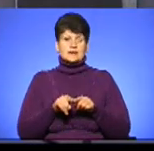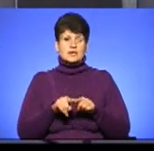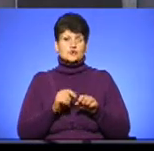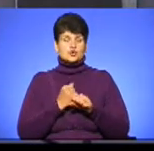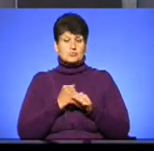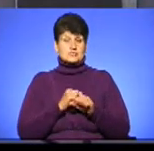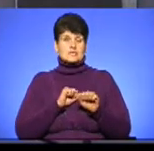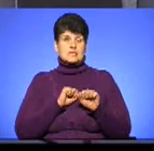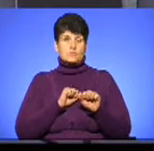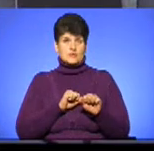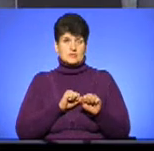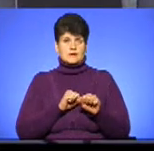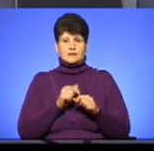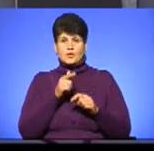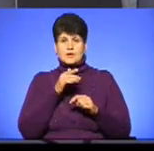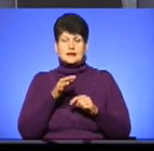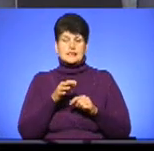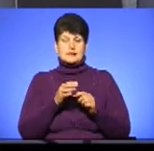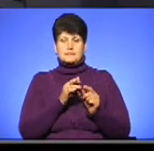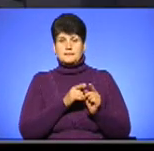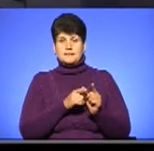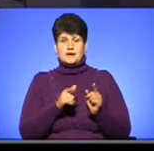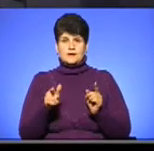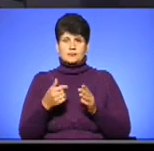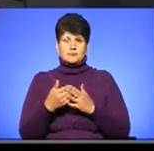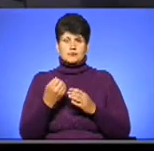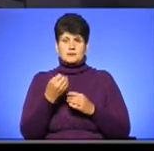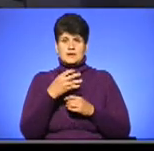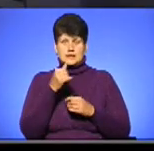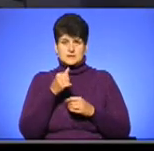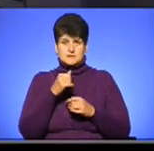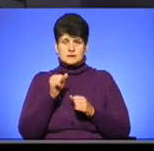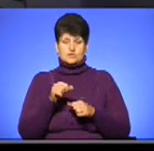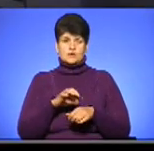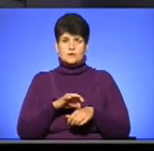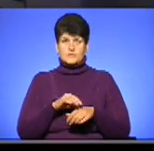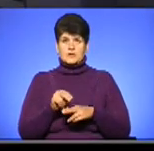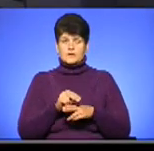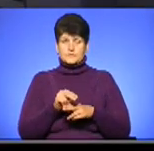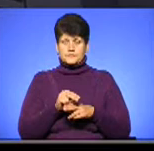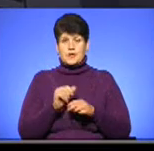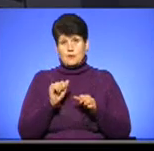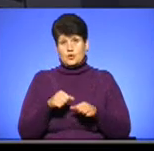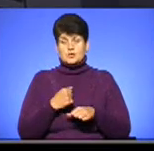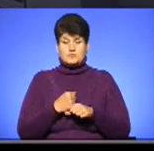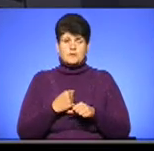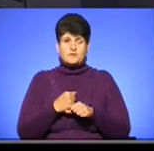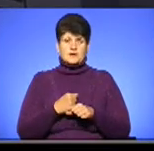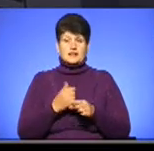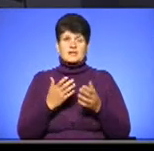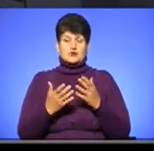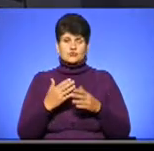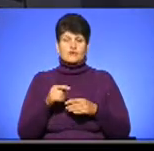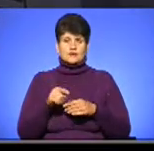тому що лисиці інкубаційний період дуже тривалий, до 15 місяців навіть буває. От йому і на той час, що вакцина подіяти, вона... Ну, в основному, якщо вже